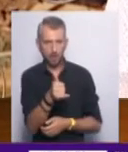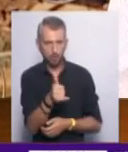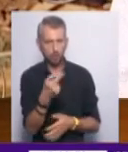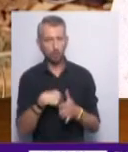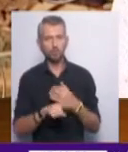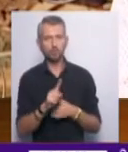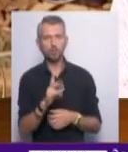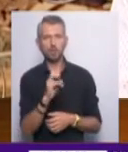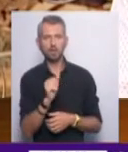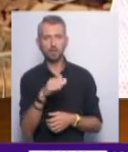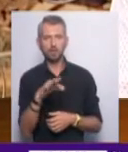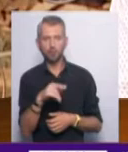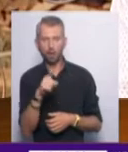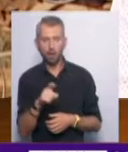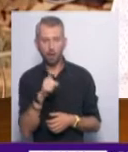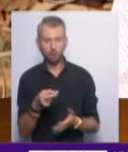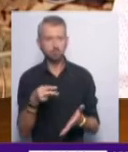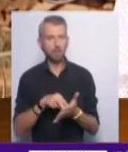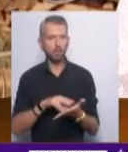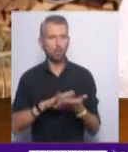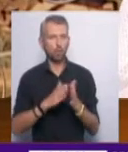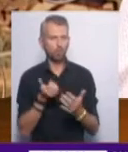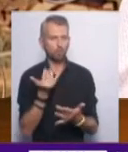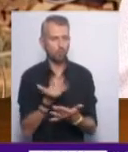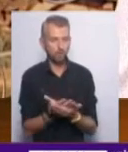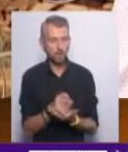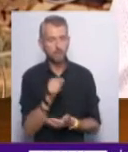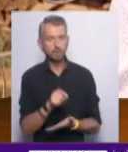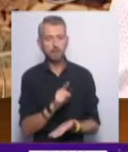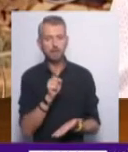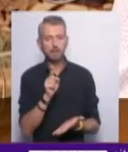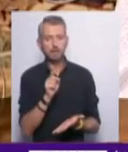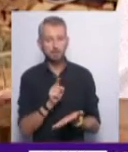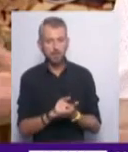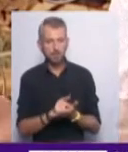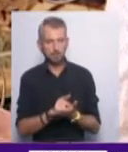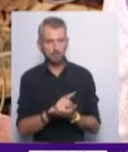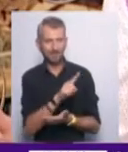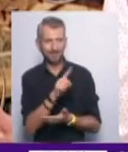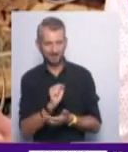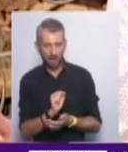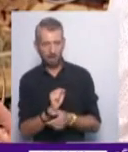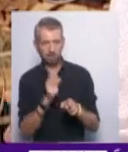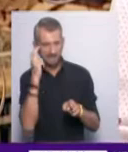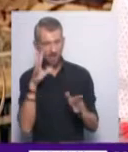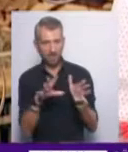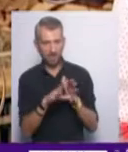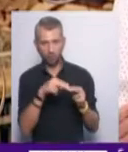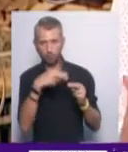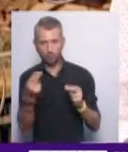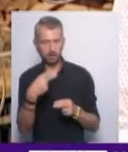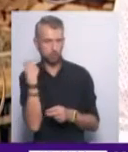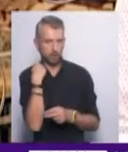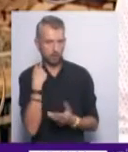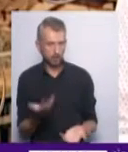що «Нафтогаз» ставить умови. Ви маєте за «Київенерго» погасити борги. Ну,